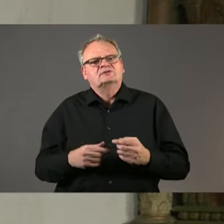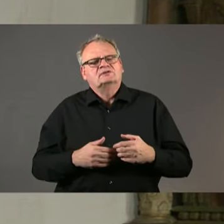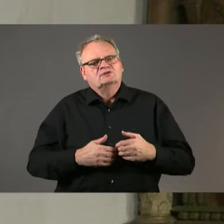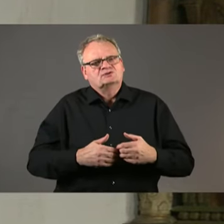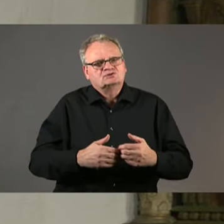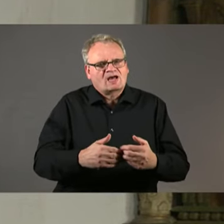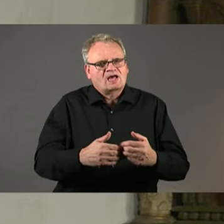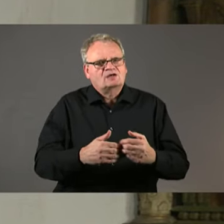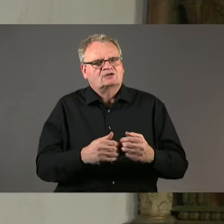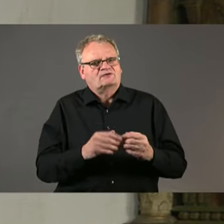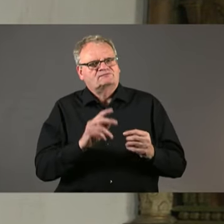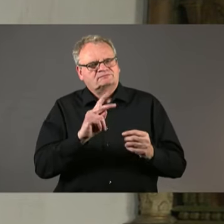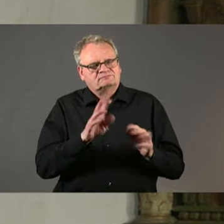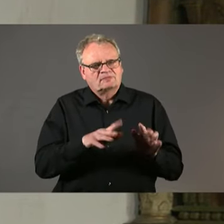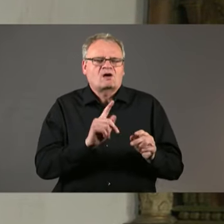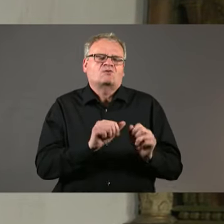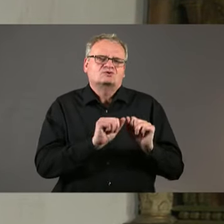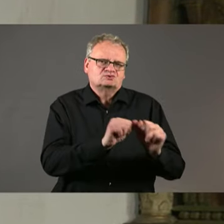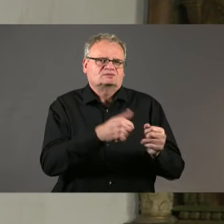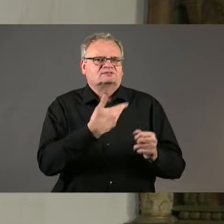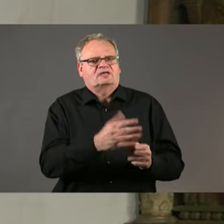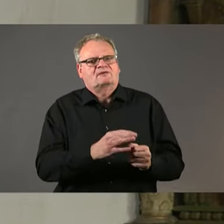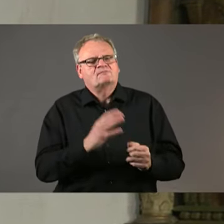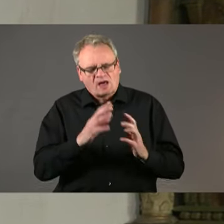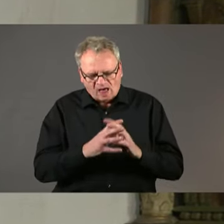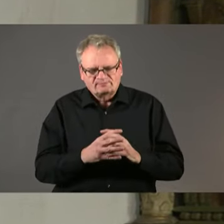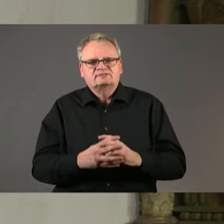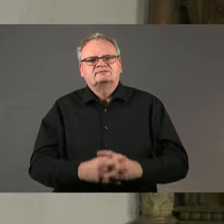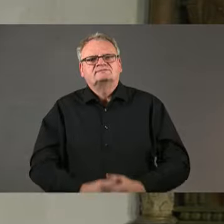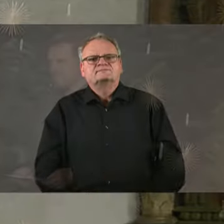der Schwangerschaft. Amen.